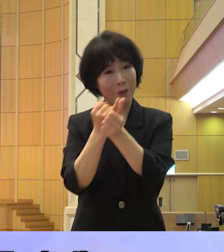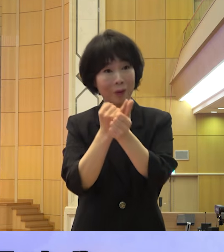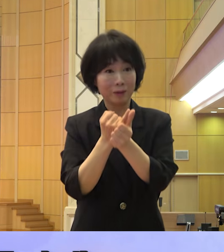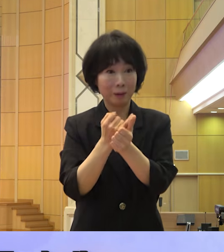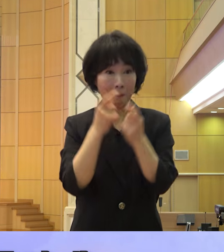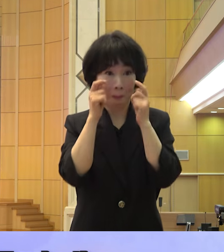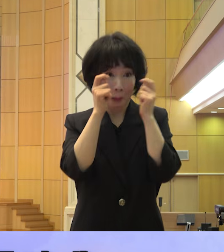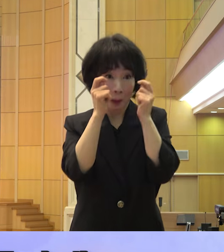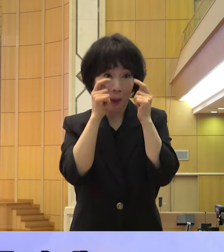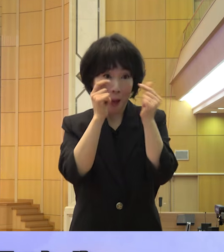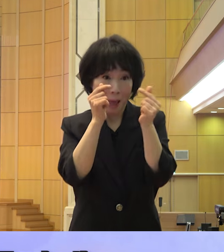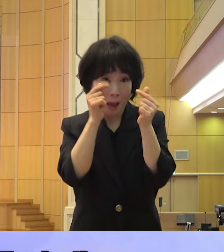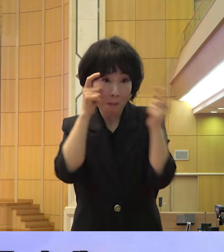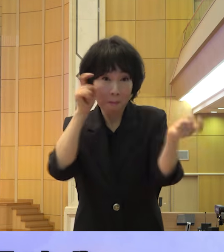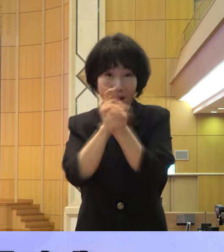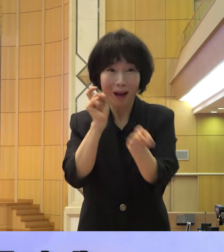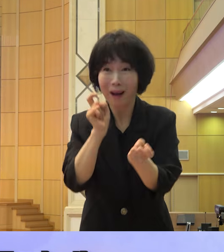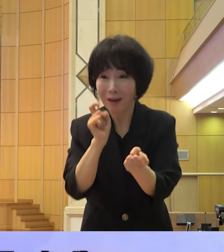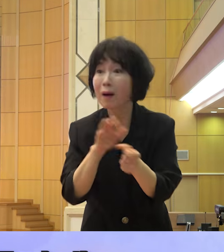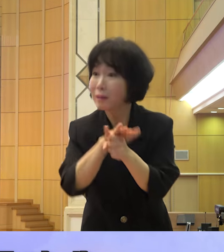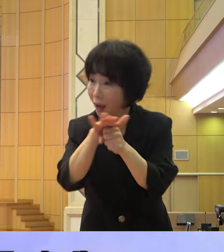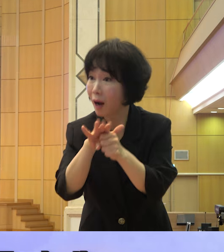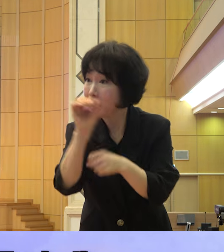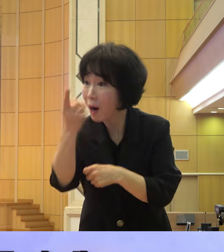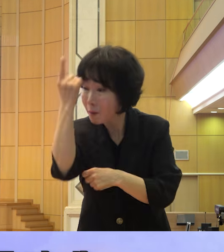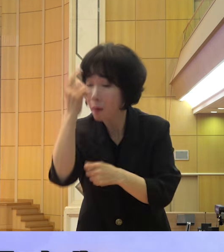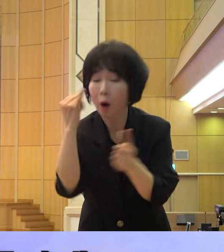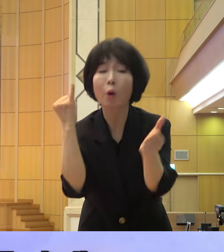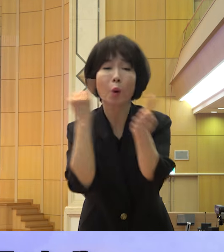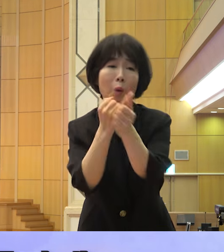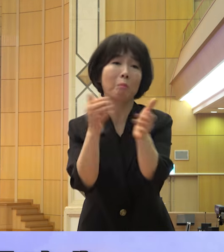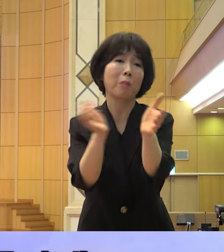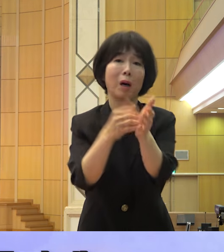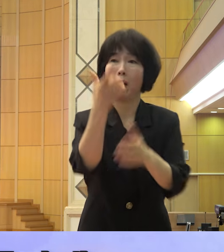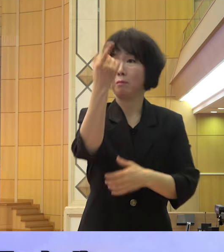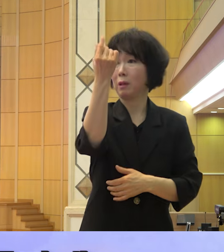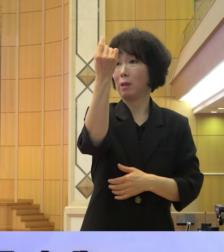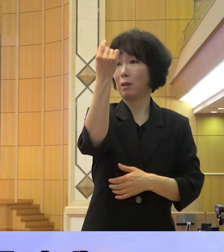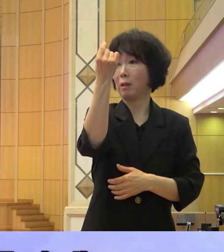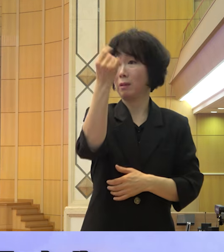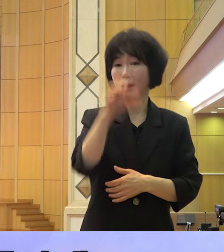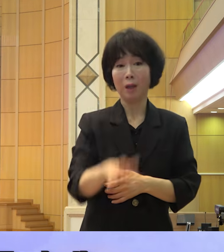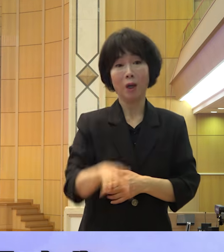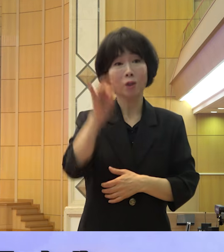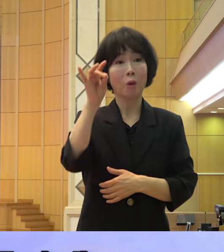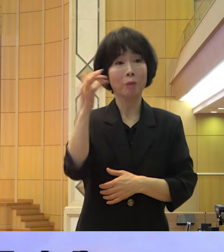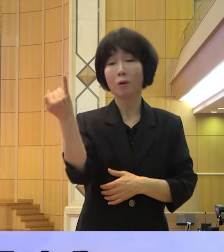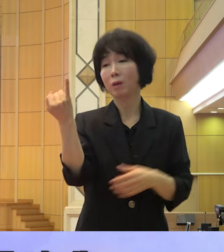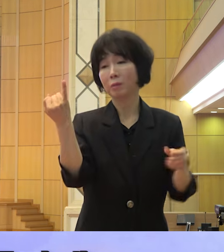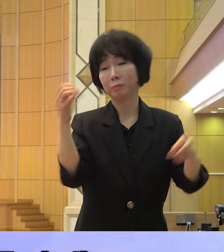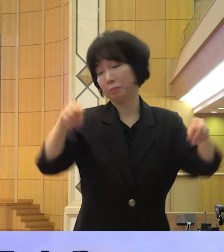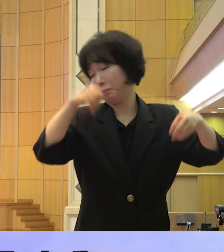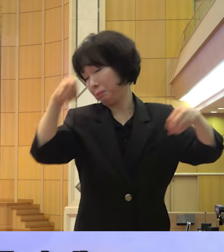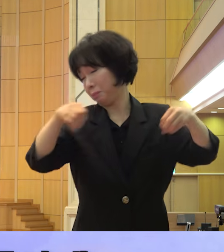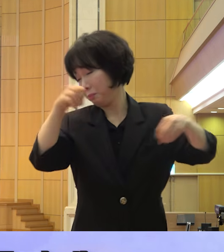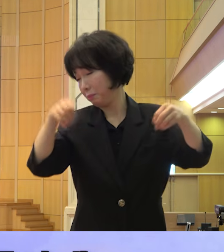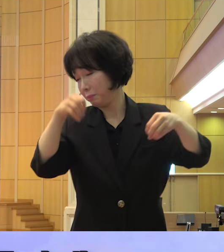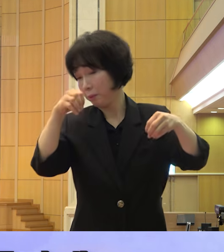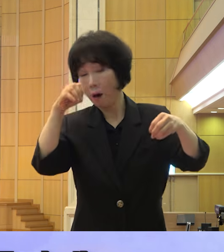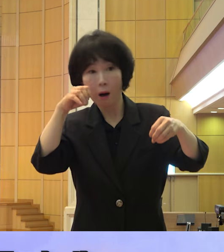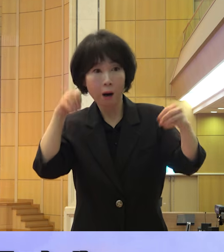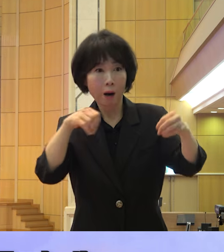맞아서, 다시 말하면 사랑함으로 만난 거잖아요. 처음에 만날 때는요, 뭐가 씌었다고 할